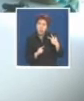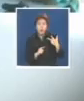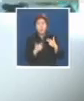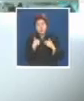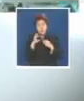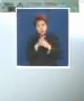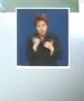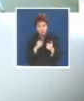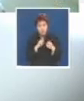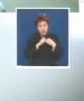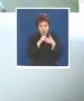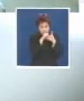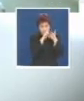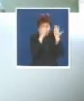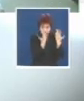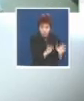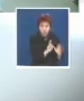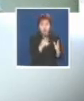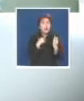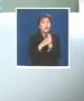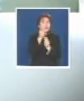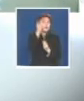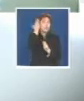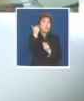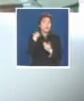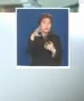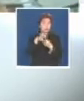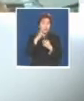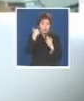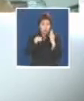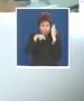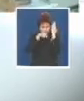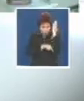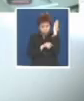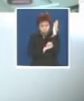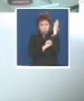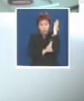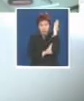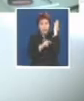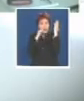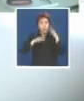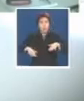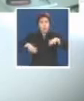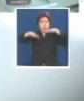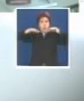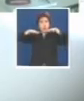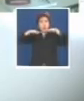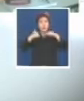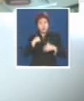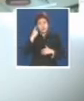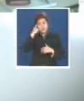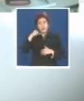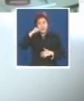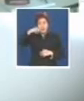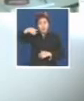แล้วครับอย่างเช่นเมื่อสัปดาห์ที่แล้วเนี่ยตอนที่ไปที่สุราษฎร์ธานีนะครับน้ำยังอยู่ในระดับที่สูงปรากฏว่าการประป